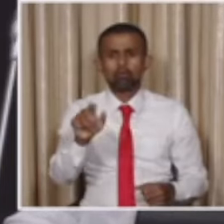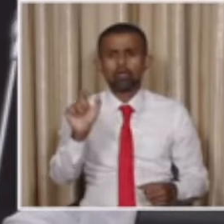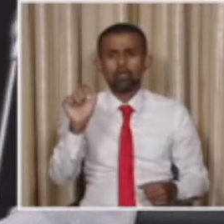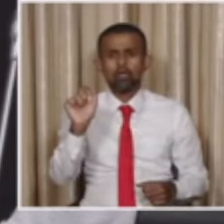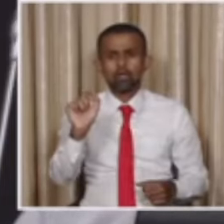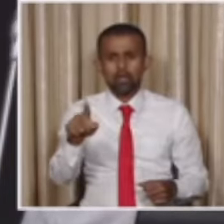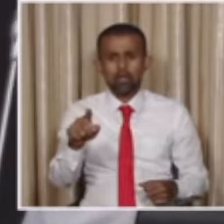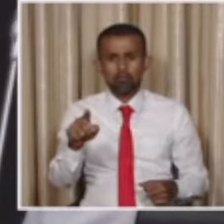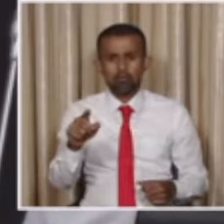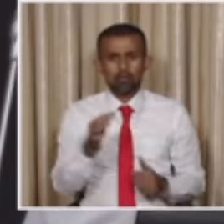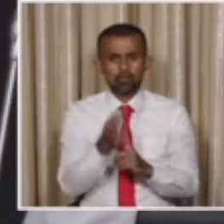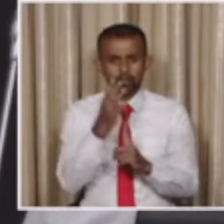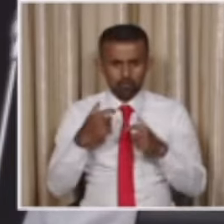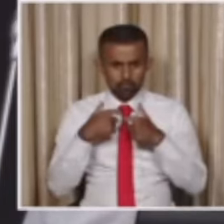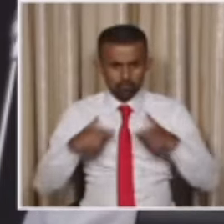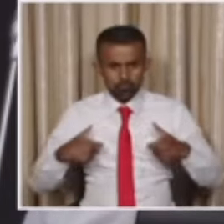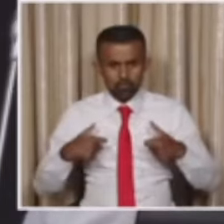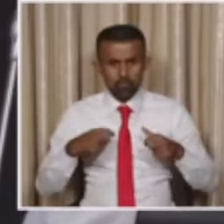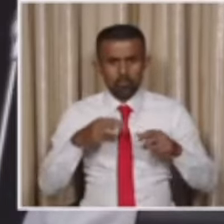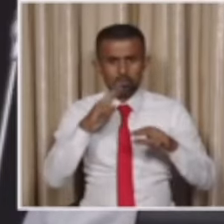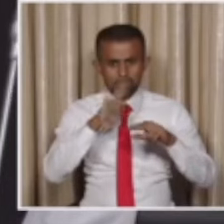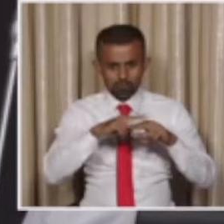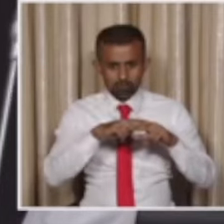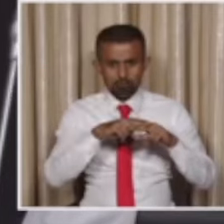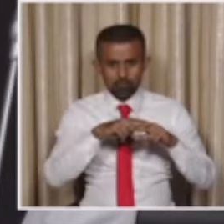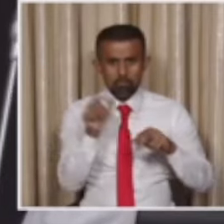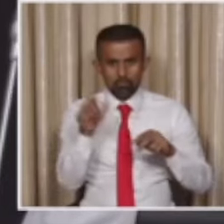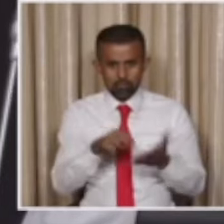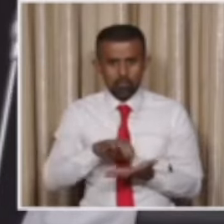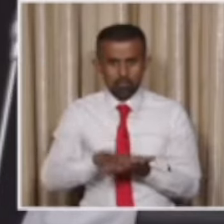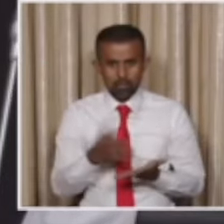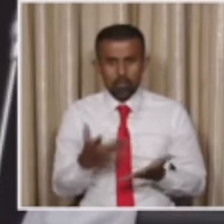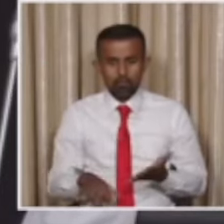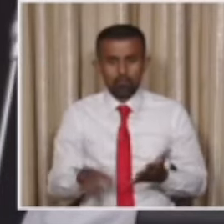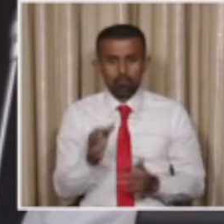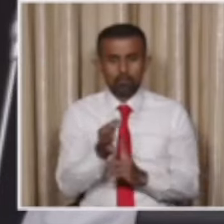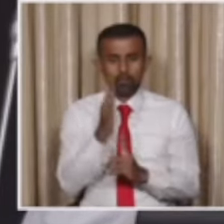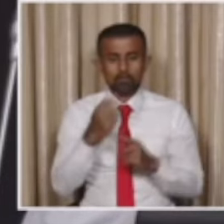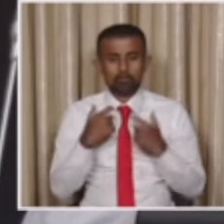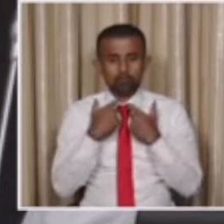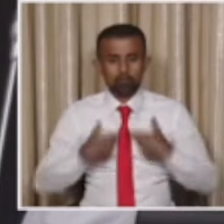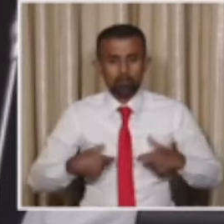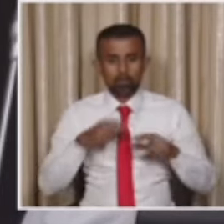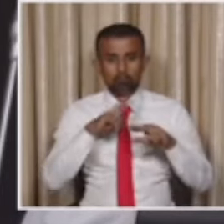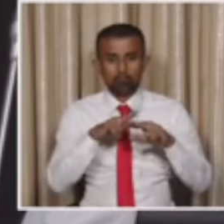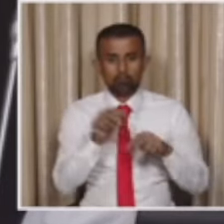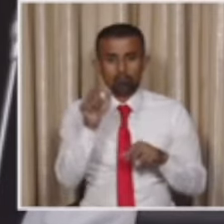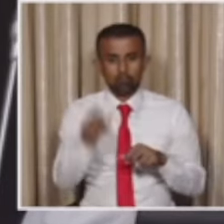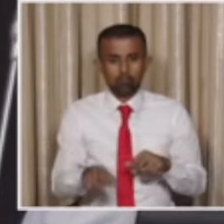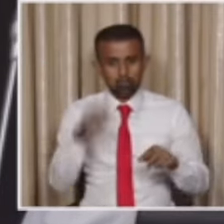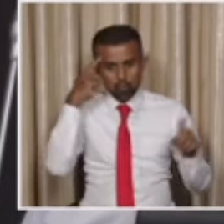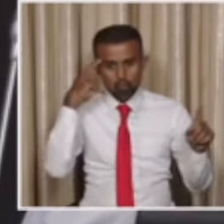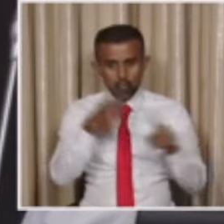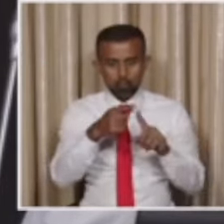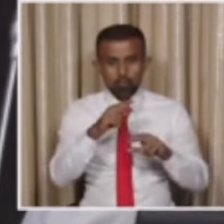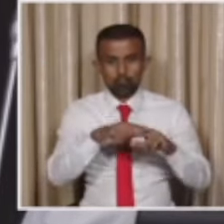නීතිය ජනාධිපති නීතිය පයිස මුස්ථාපනය මේක සහ තවරු කරේ. මේ කියන්නේ ජනාධිපති නීතිය පයිසර් මුස්ථාප ගැන.